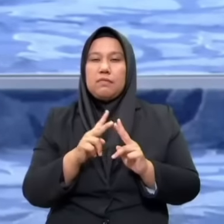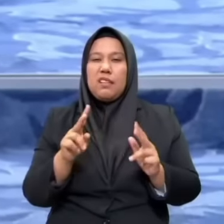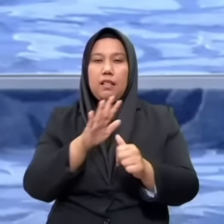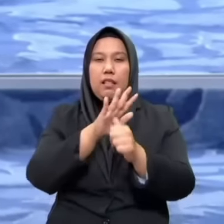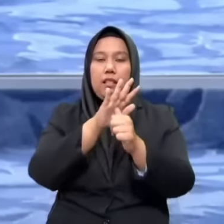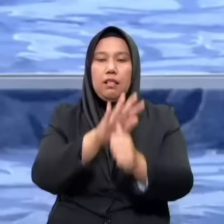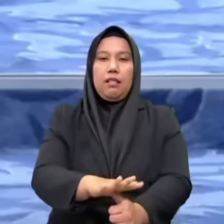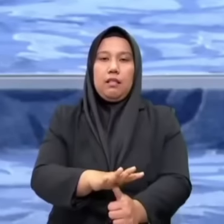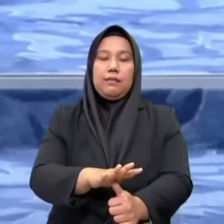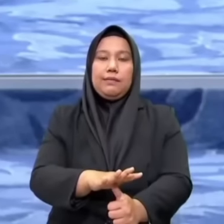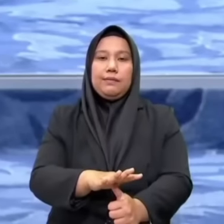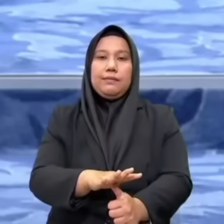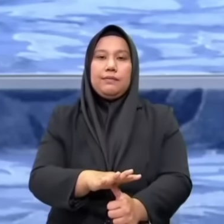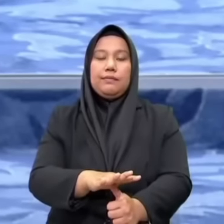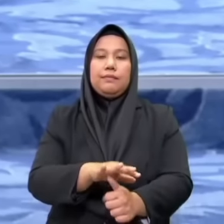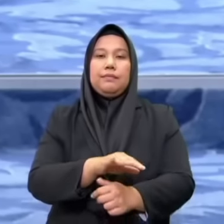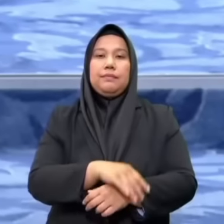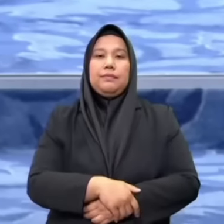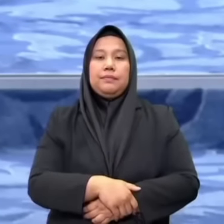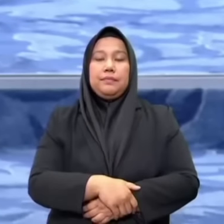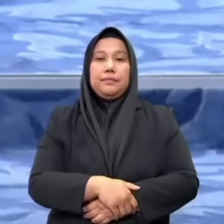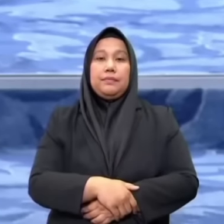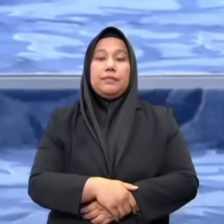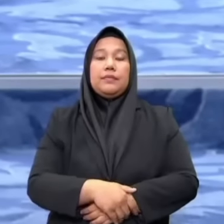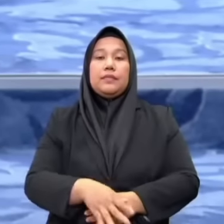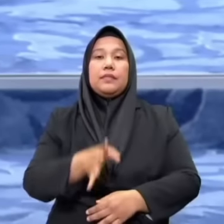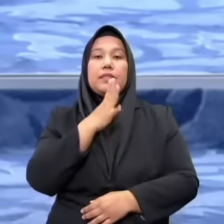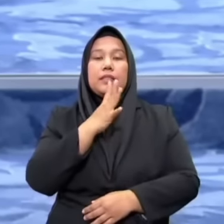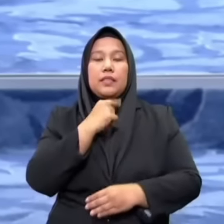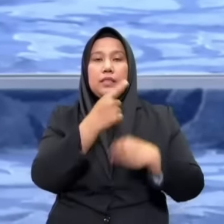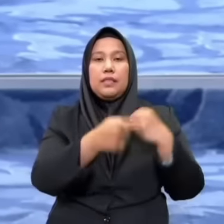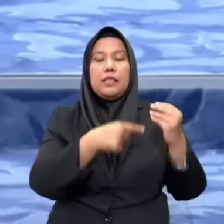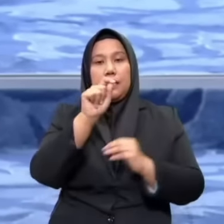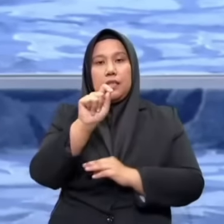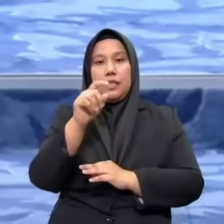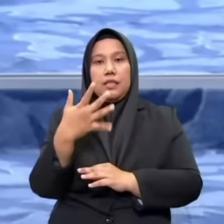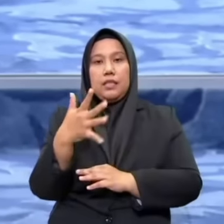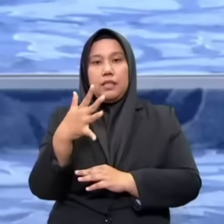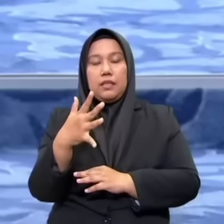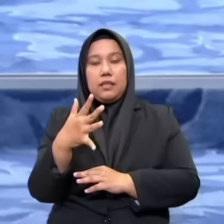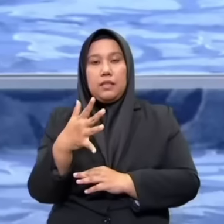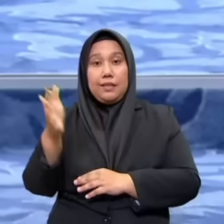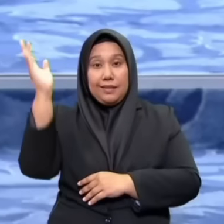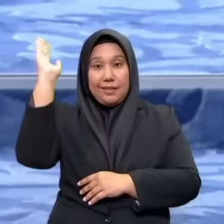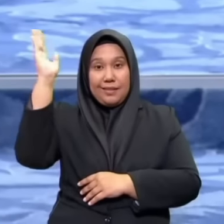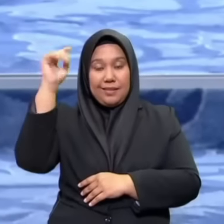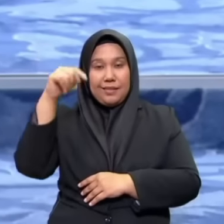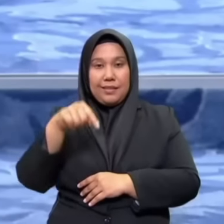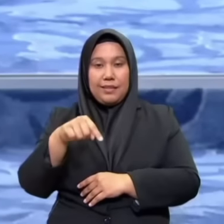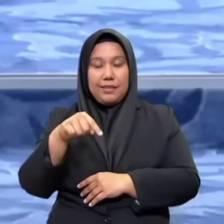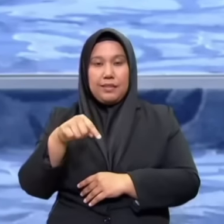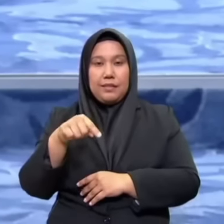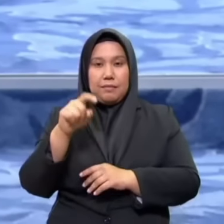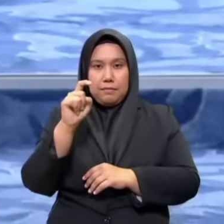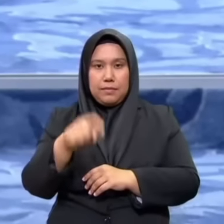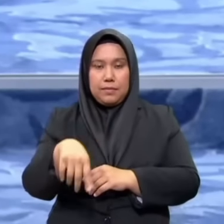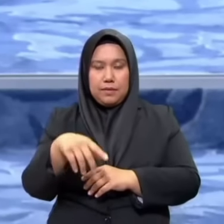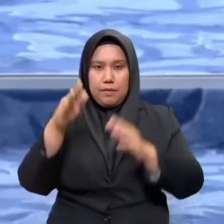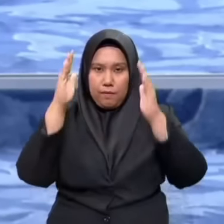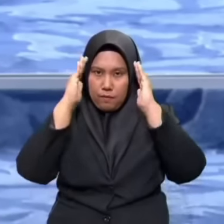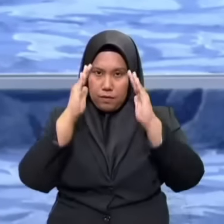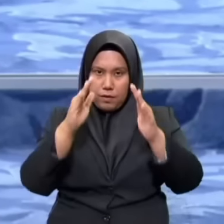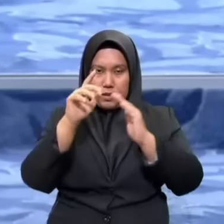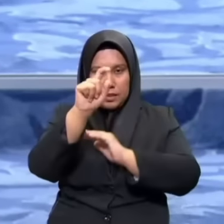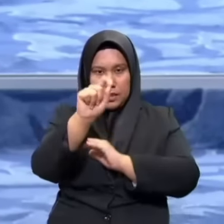untuk membicarakan bagi pihak T15. Jadi sepatutnya sidang ini patut menekankan bagi pihak yang